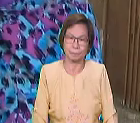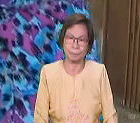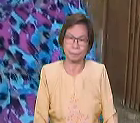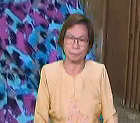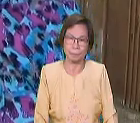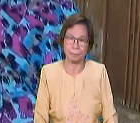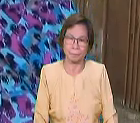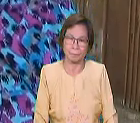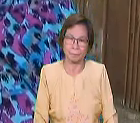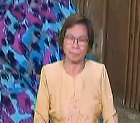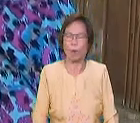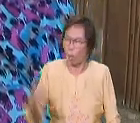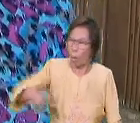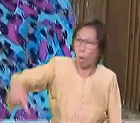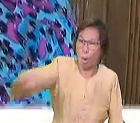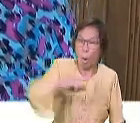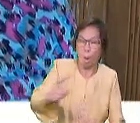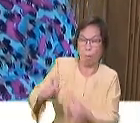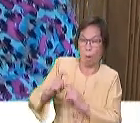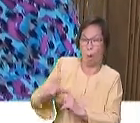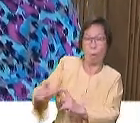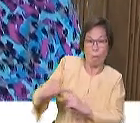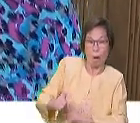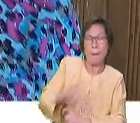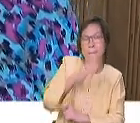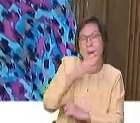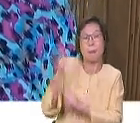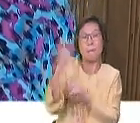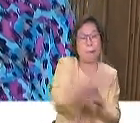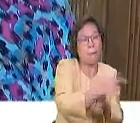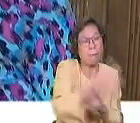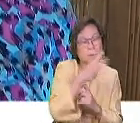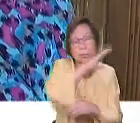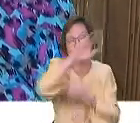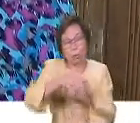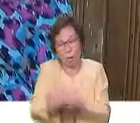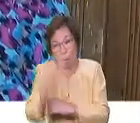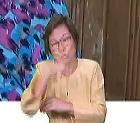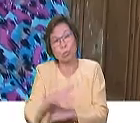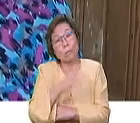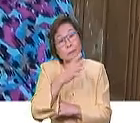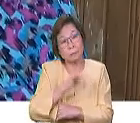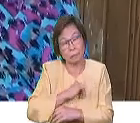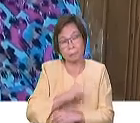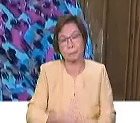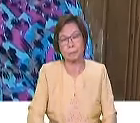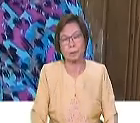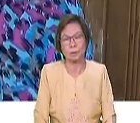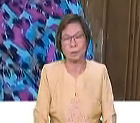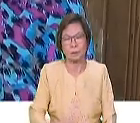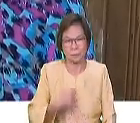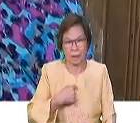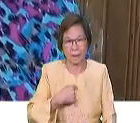yang memberi sumbangan pada mak saya. Ni barang-barang semua untuk mak saya. Cuma